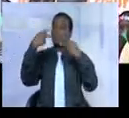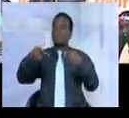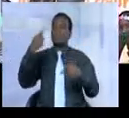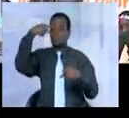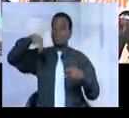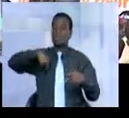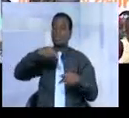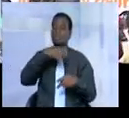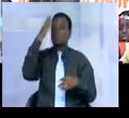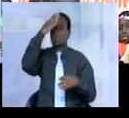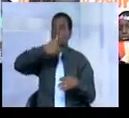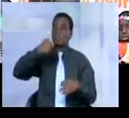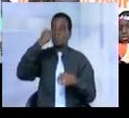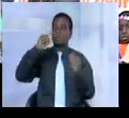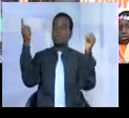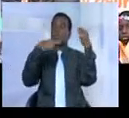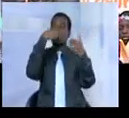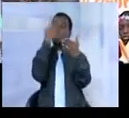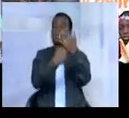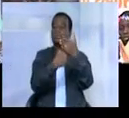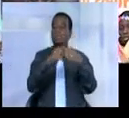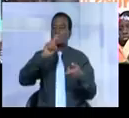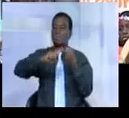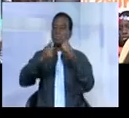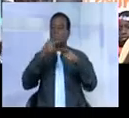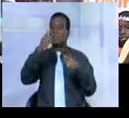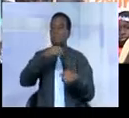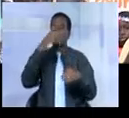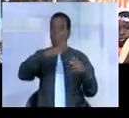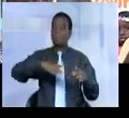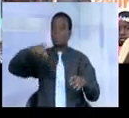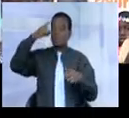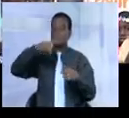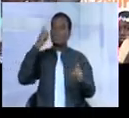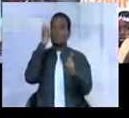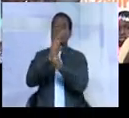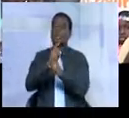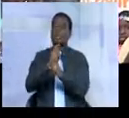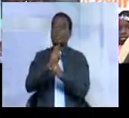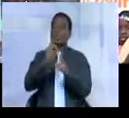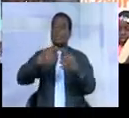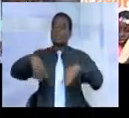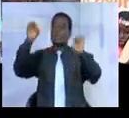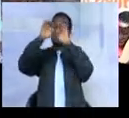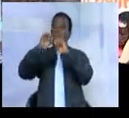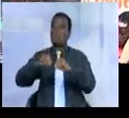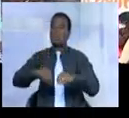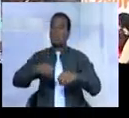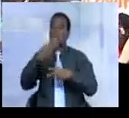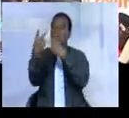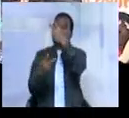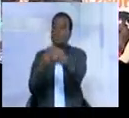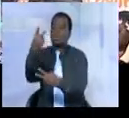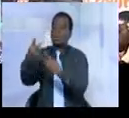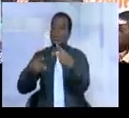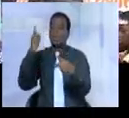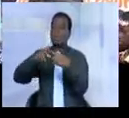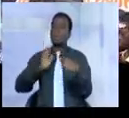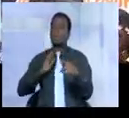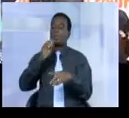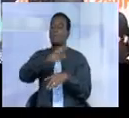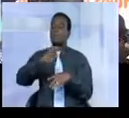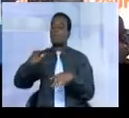une belle preuve d'amitié que nous apprécions à sa juste valeur. En rendant visite à nos